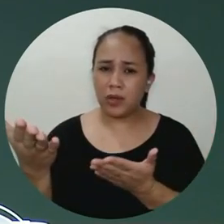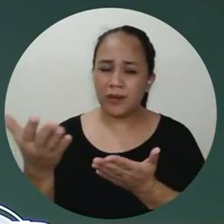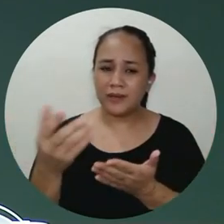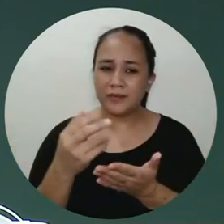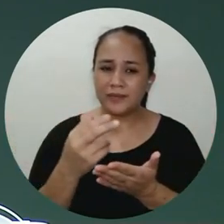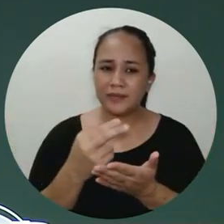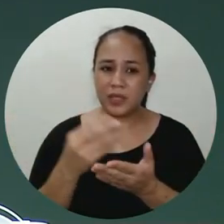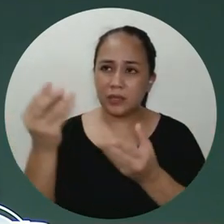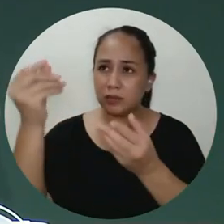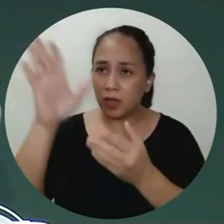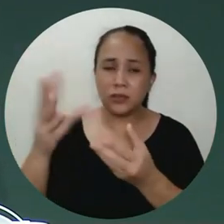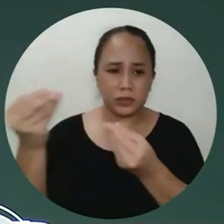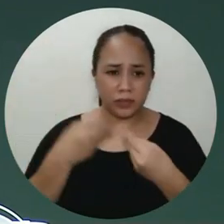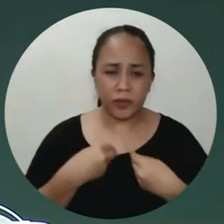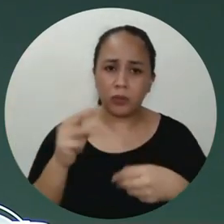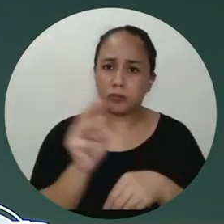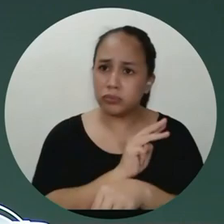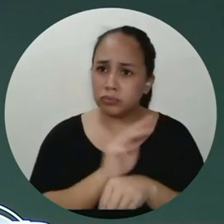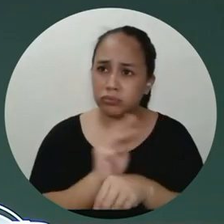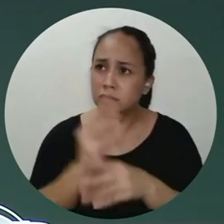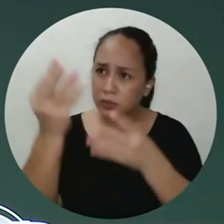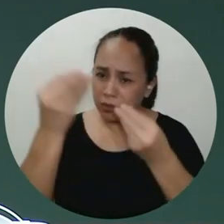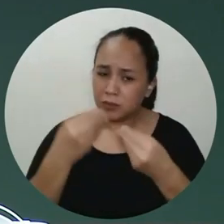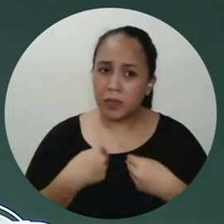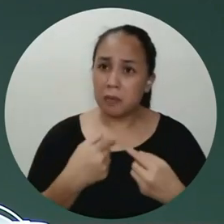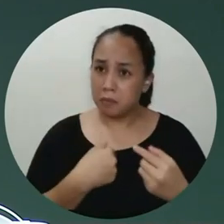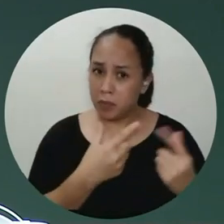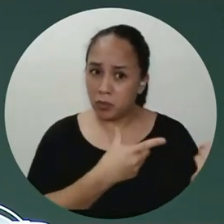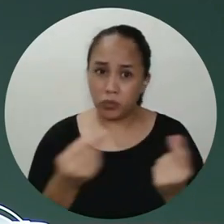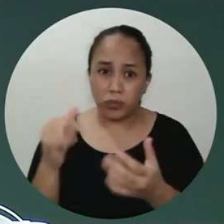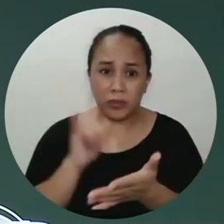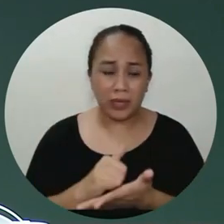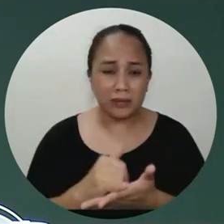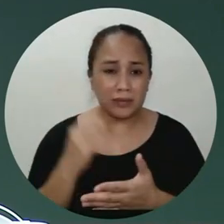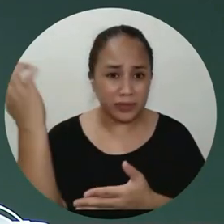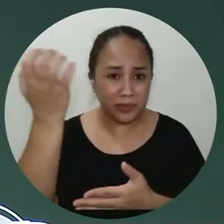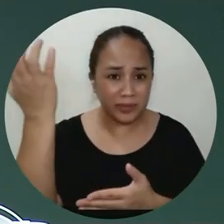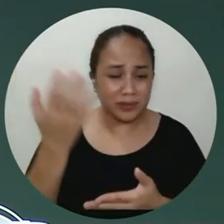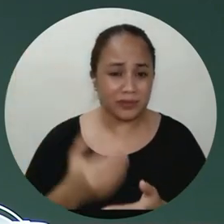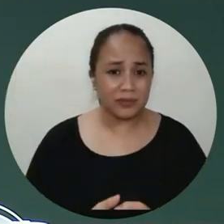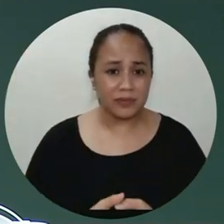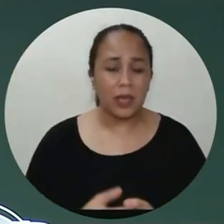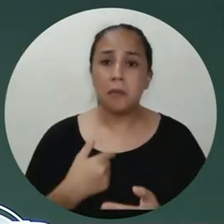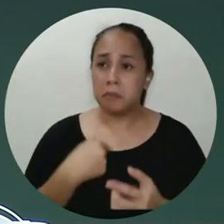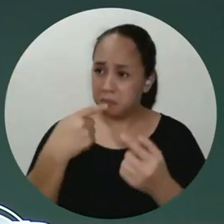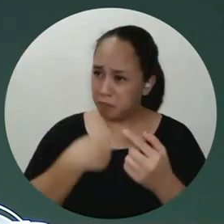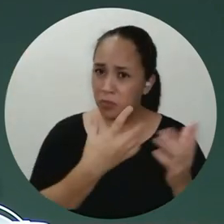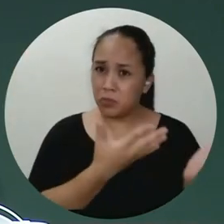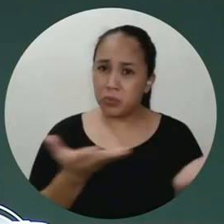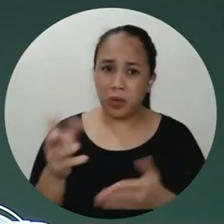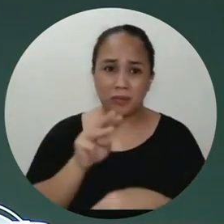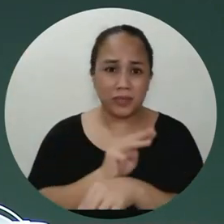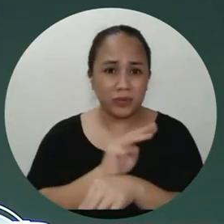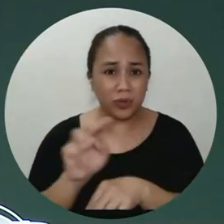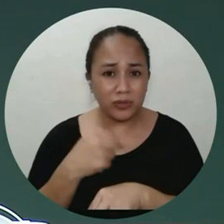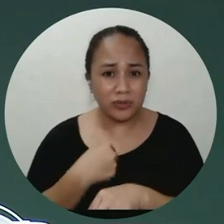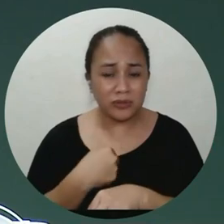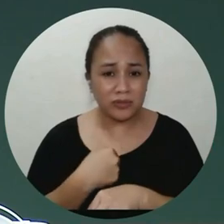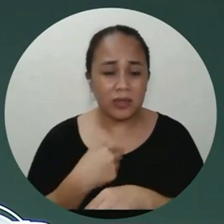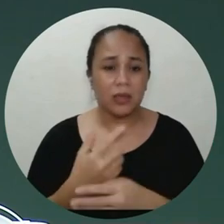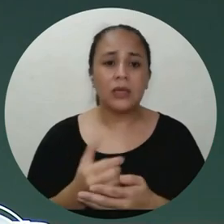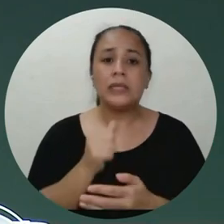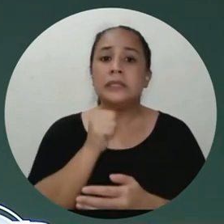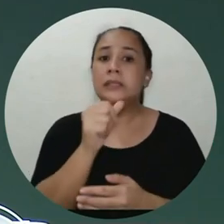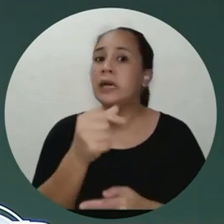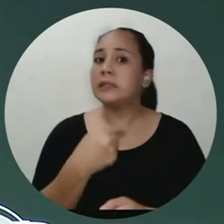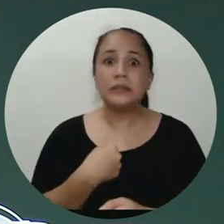or the ministries that have been given to me? Am I the one who carries out evangelism? 전도를 내가 합니까? Am I the one who carries out mission? 내가 하는 게 아니라니까요. It's not I